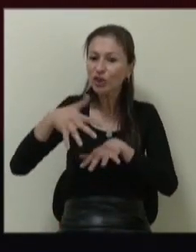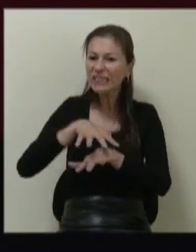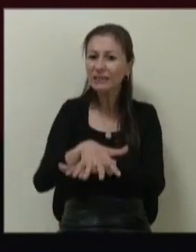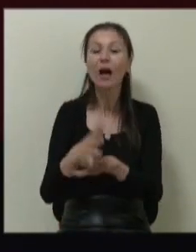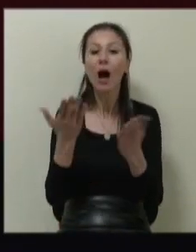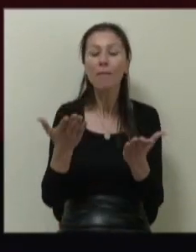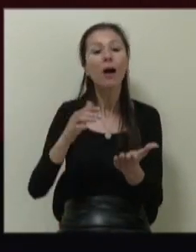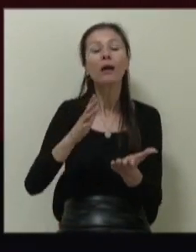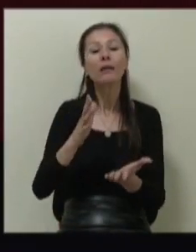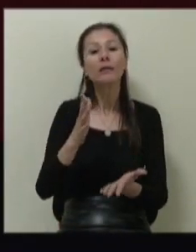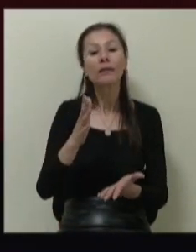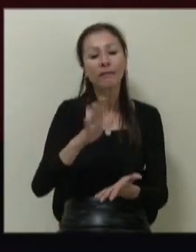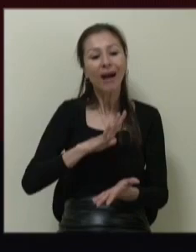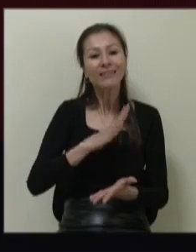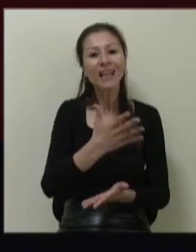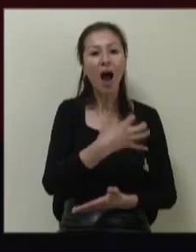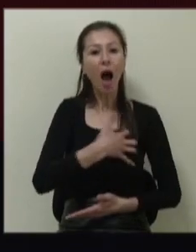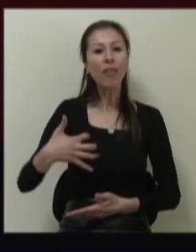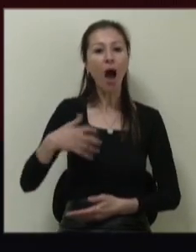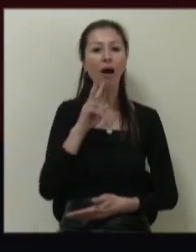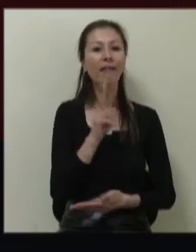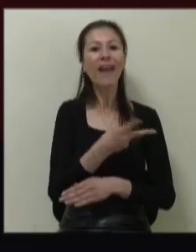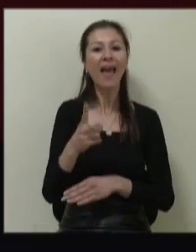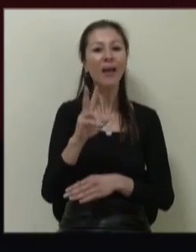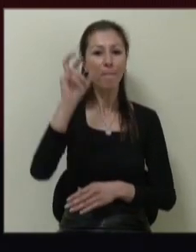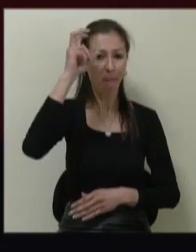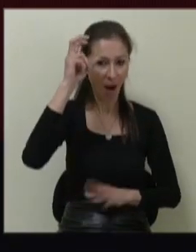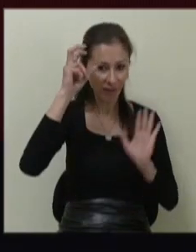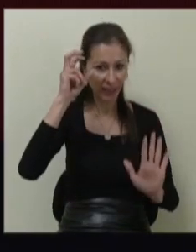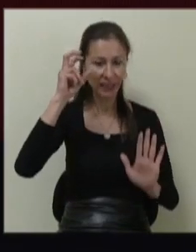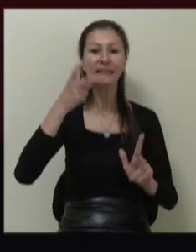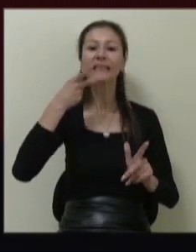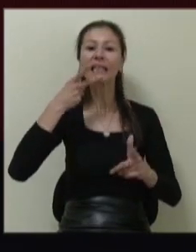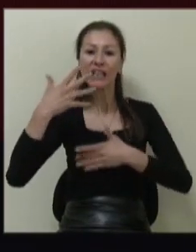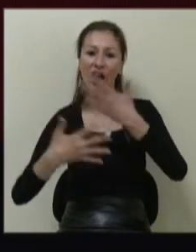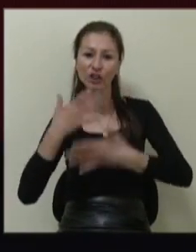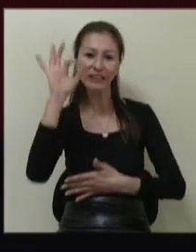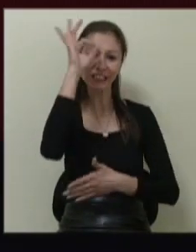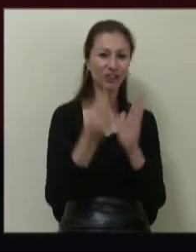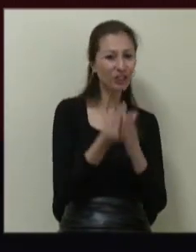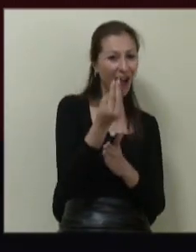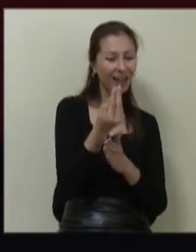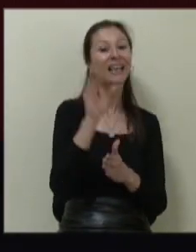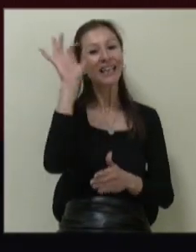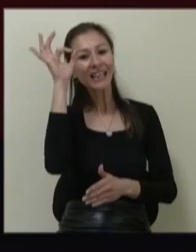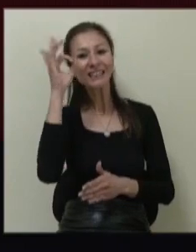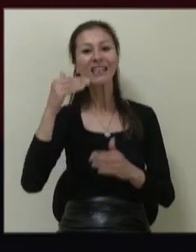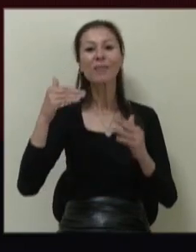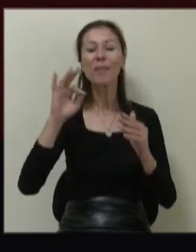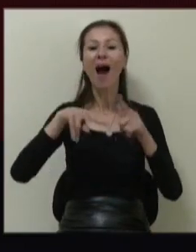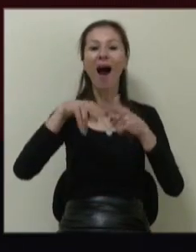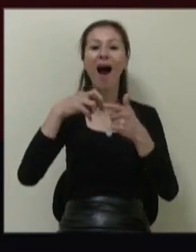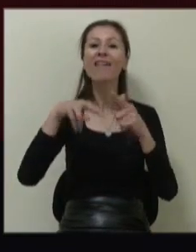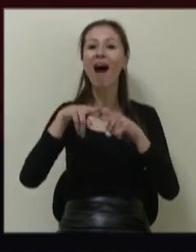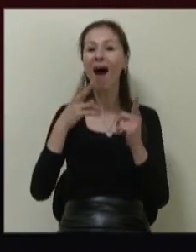hepsi hani vardır ya ana renkler, mavi ile sarıyı karıştırır, yeşil elde edersiniz. Dolayısıyla yeşil ara renk değildir falan.